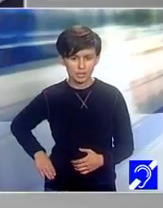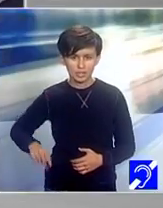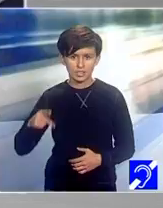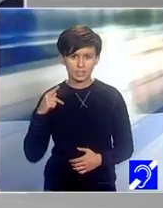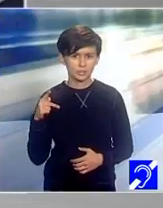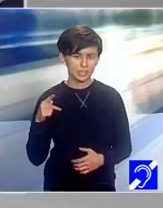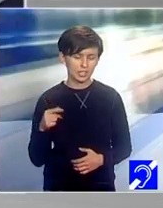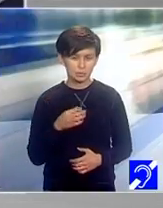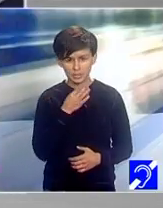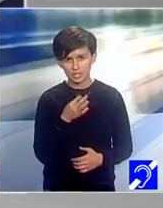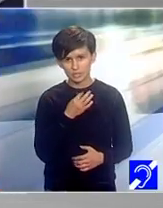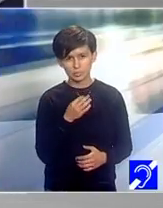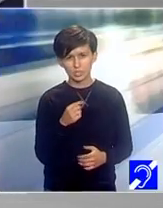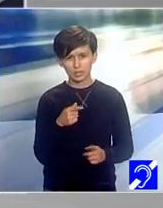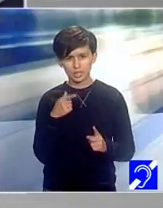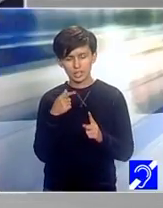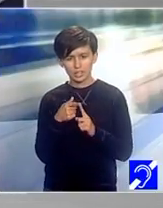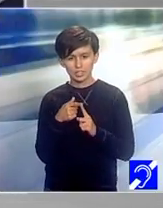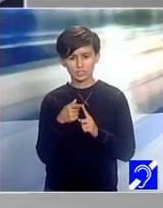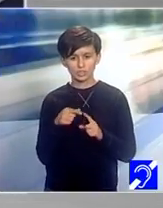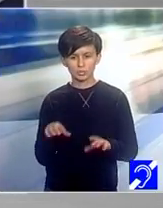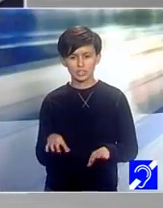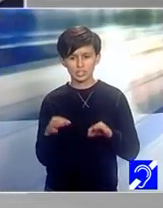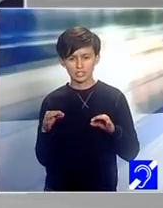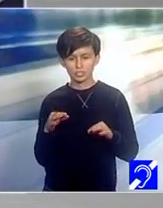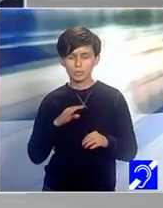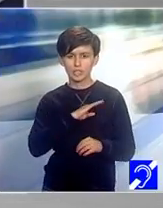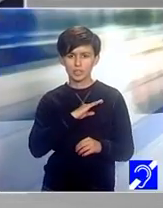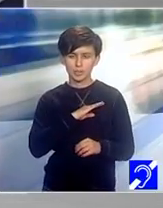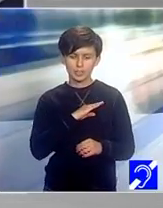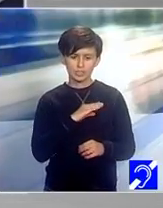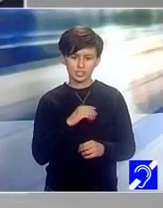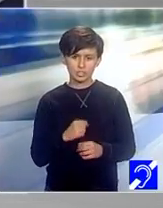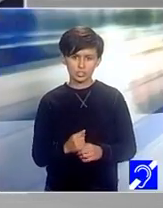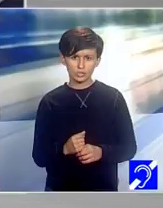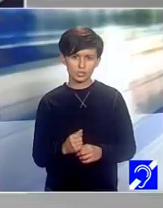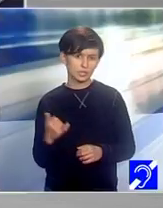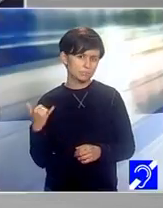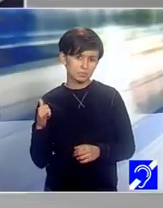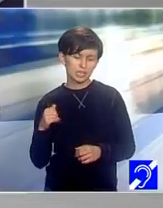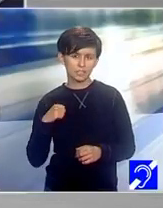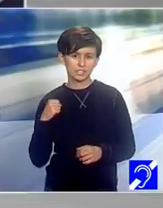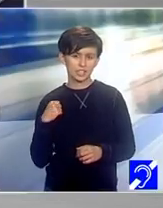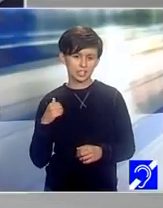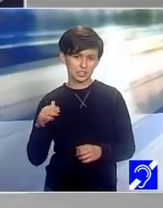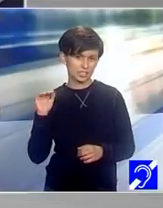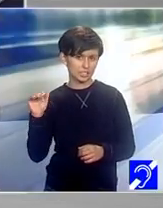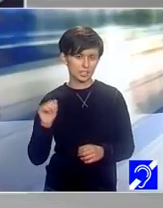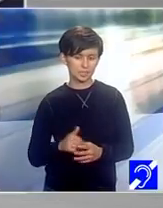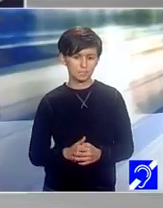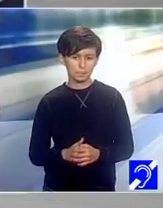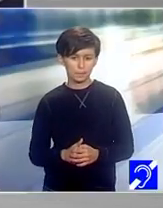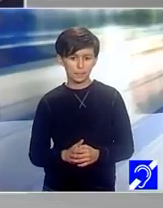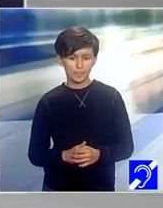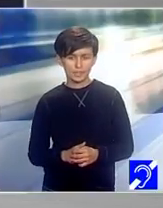dânsa că preocuparea și de a redescoperi meșteșugurile. Vin tineri în urmă? Adică există totuși? Aveți